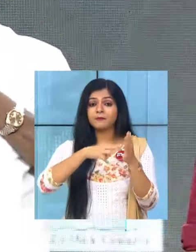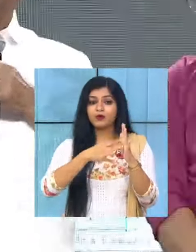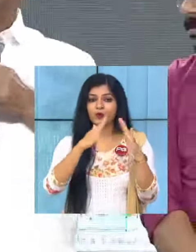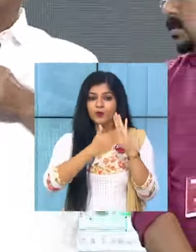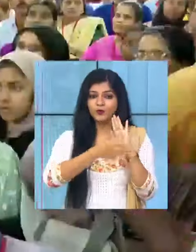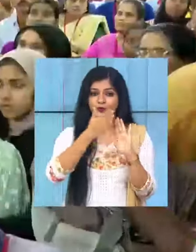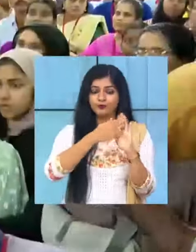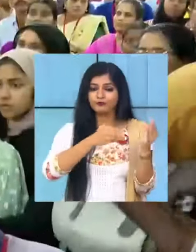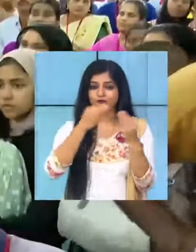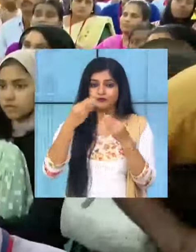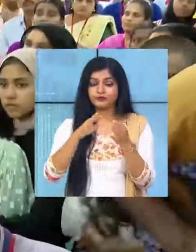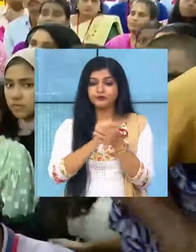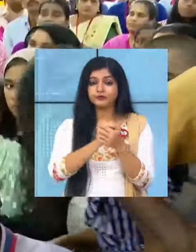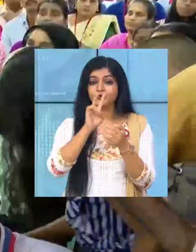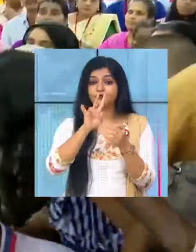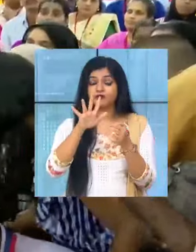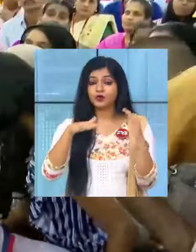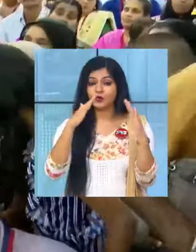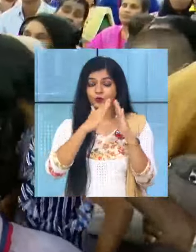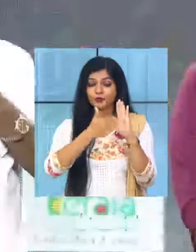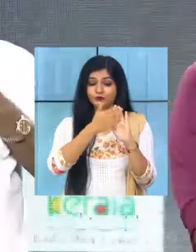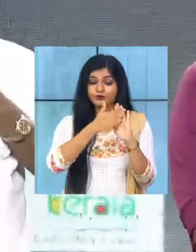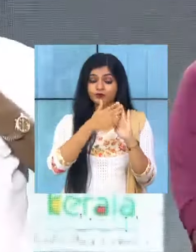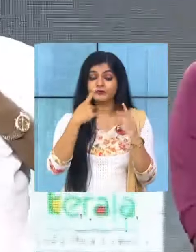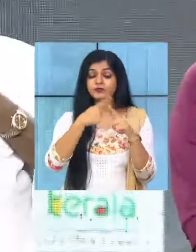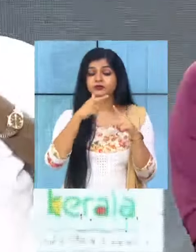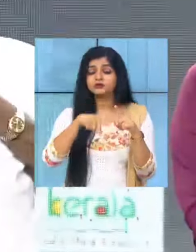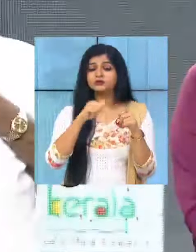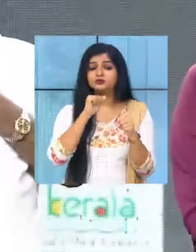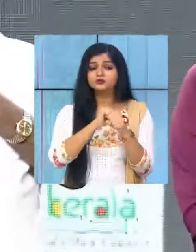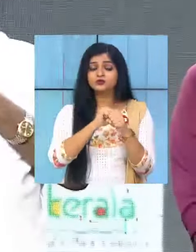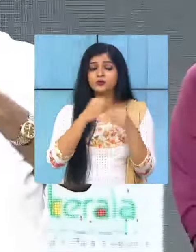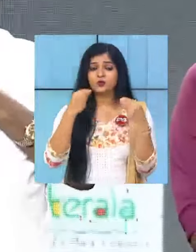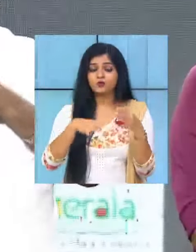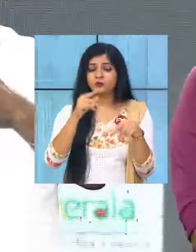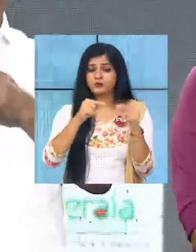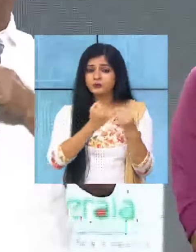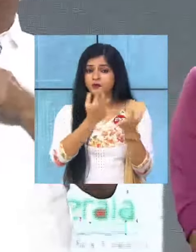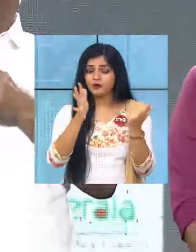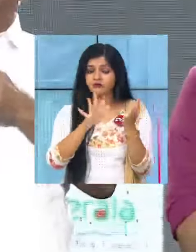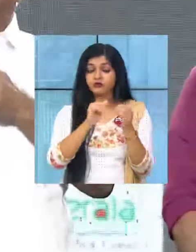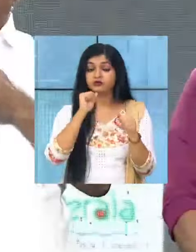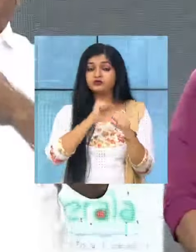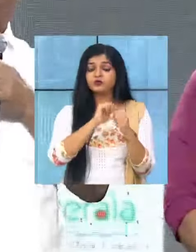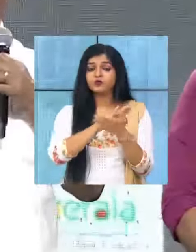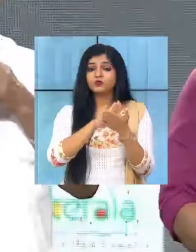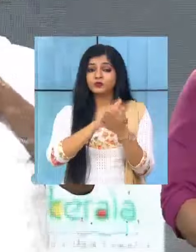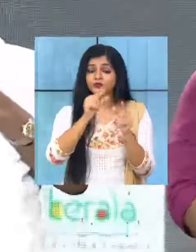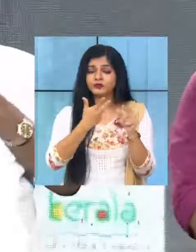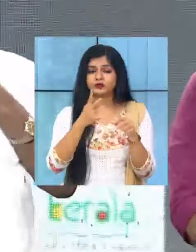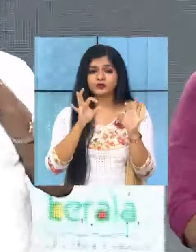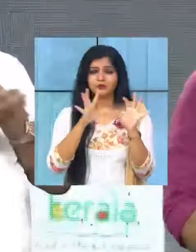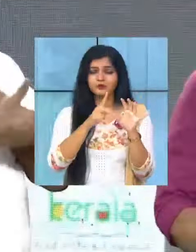നടത്തിക്കൊണ്ടിരിക്കുകയാണ് ഇപ്പൊ 25 വീട് എടുത്തതിന്റെ കൂടെ തന്നെ ഇവിടെ ജോലിയില്ലാത്ത കുറെ പിള്ളേരുണ്ട് ആ ജോലിയില്ലാത്ത പിള്ളേർക്ക് പത്തോ 30